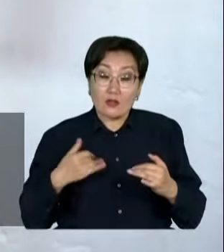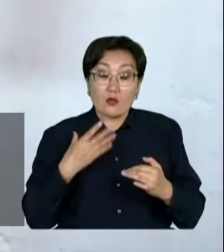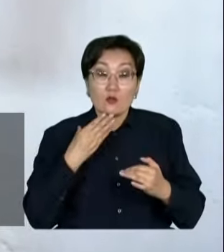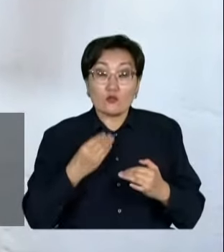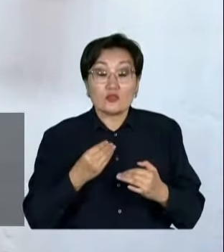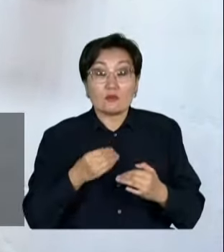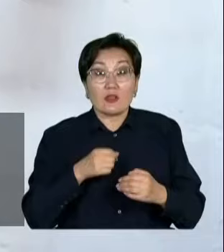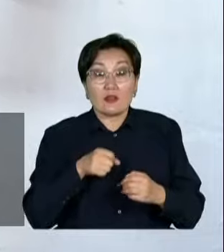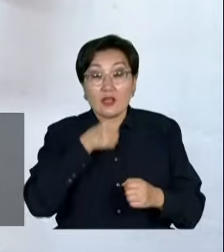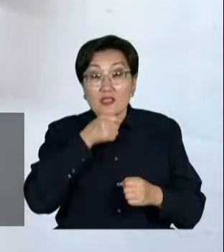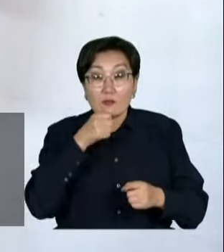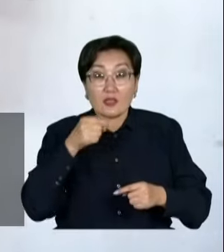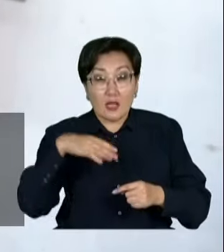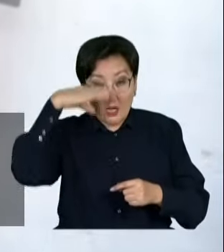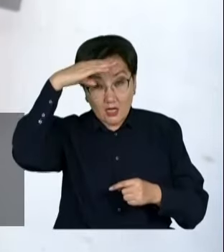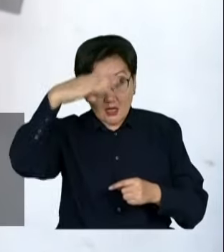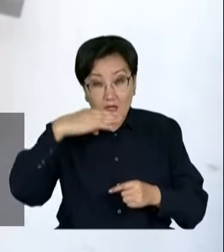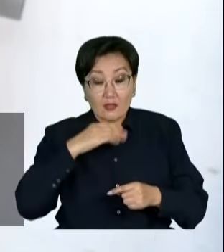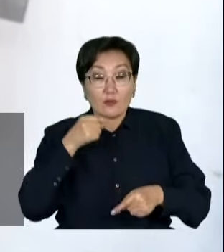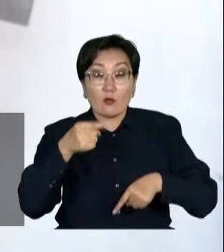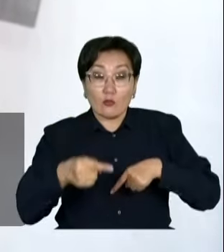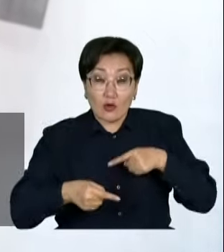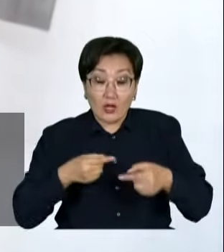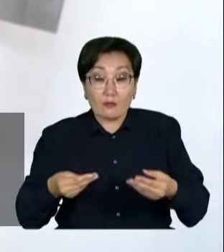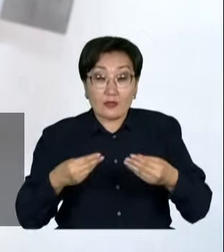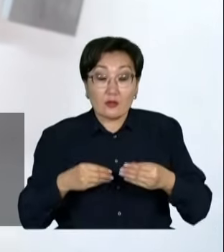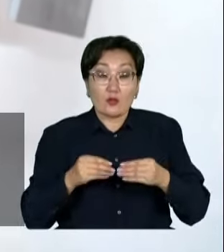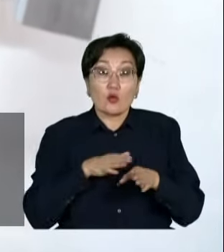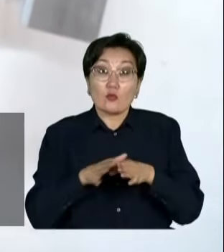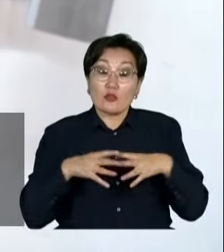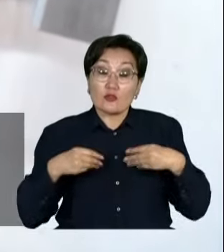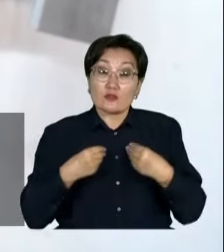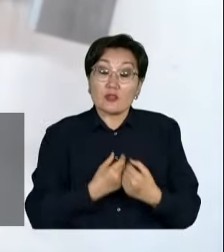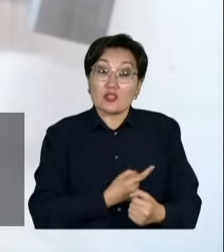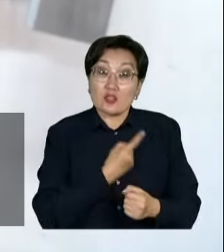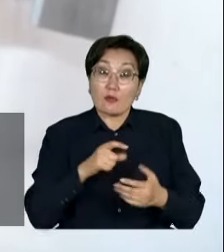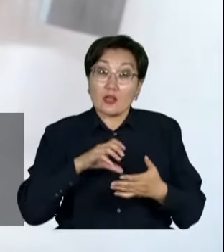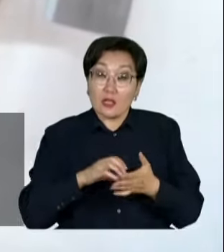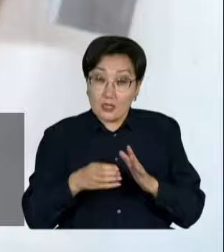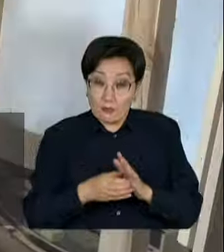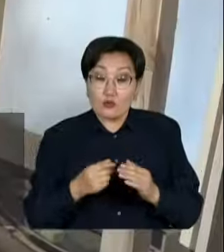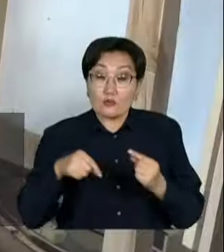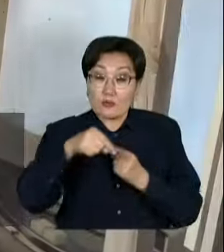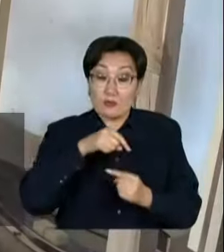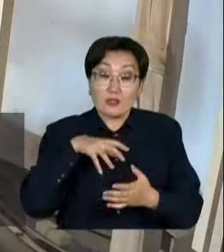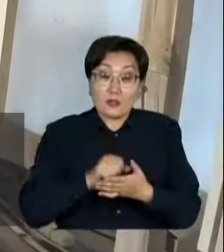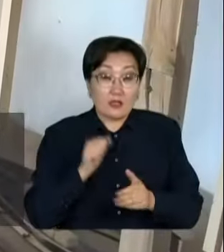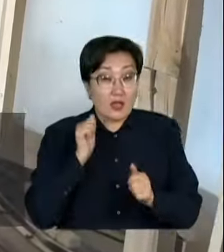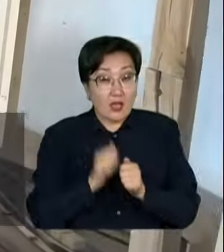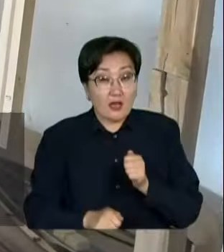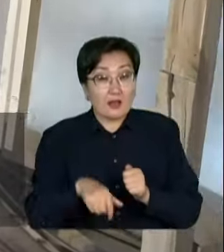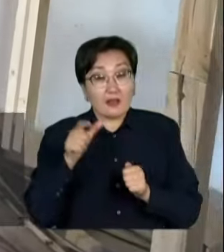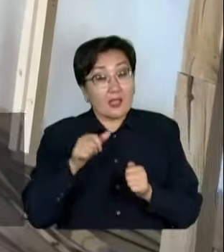кәсіп, атам, әкем толықтай отбасымызбен осы шеберханамен осы кәсіппен айналысамыз. Әргім әрқалай